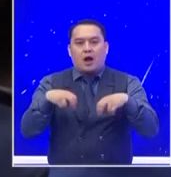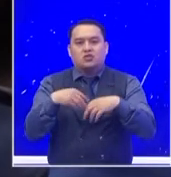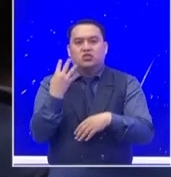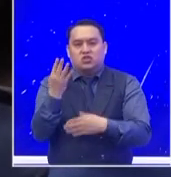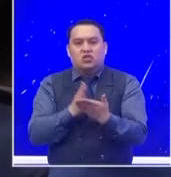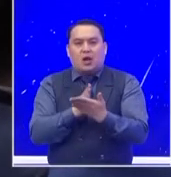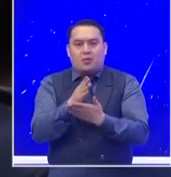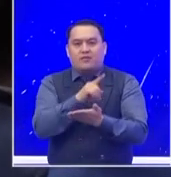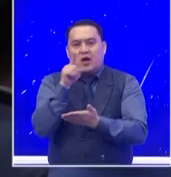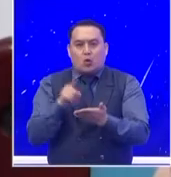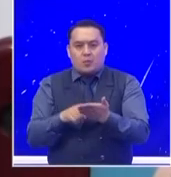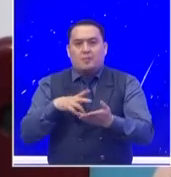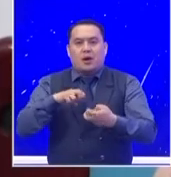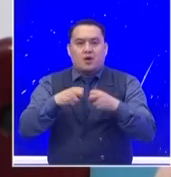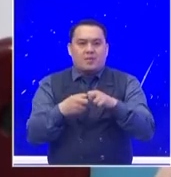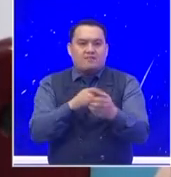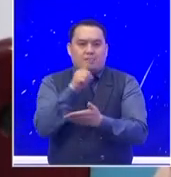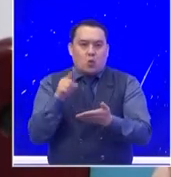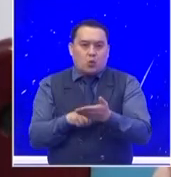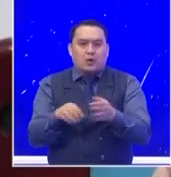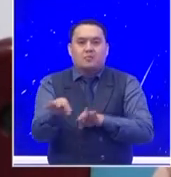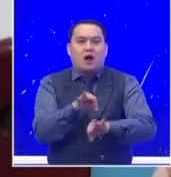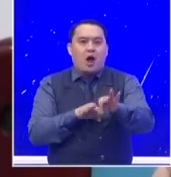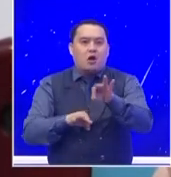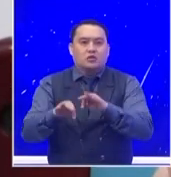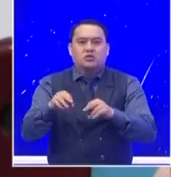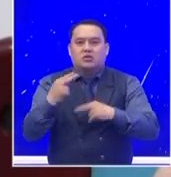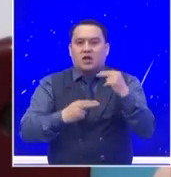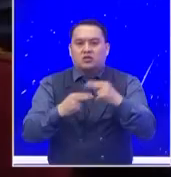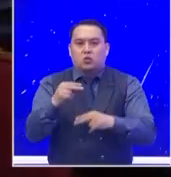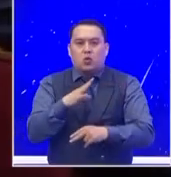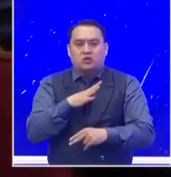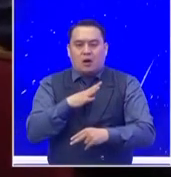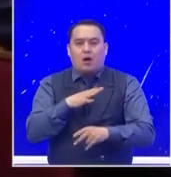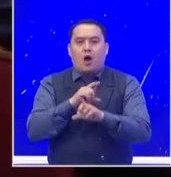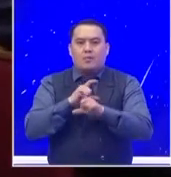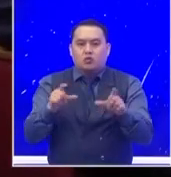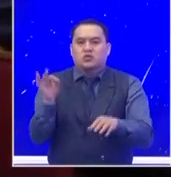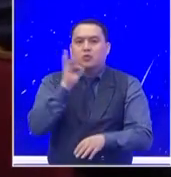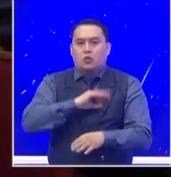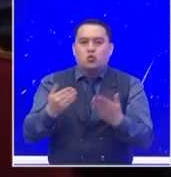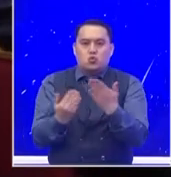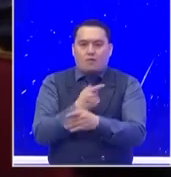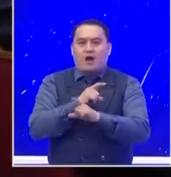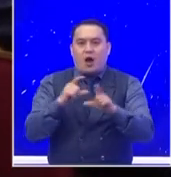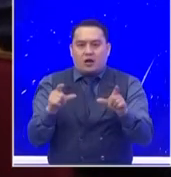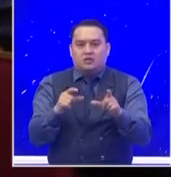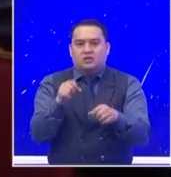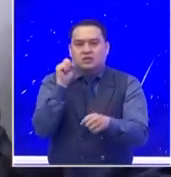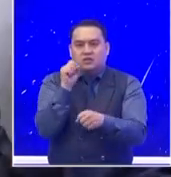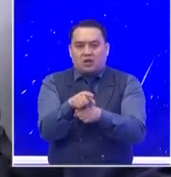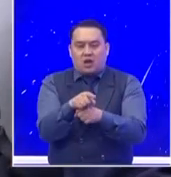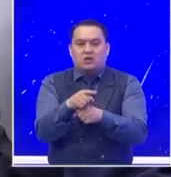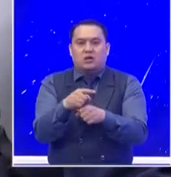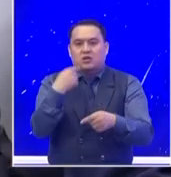4 направления. Это проблемные вопросы по проектируемым и строящимся объектам. Вот в эксплуатацию новых объектов, задачи на